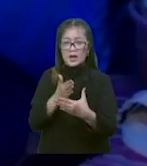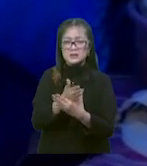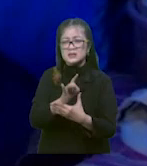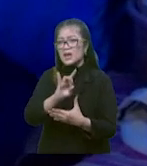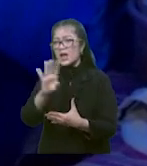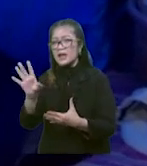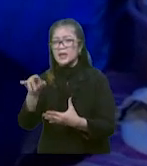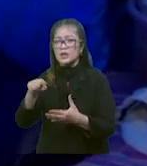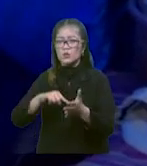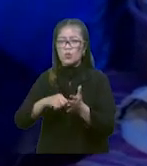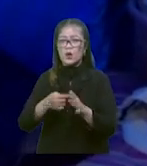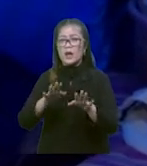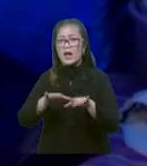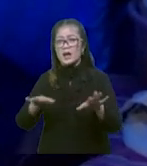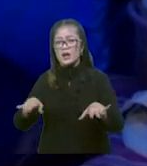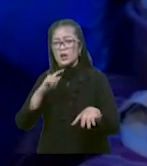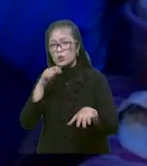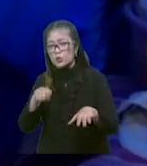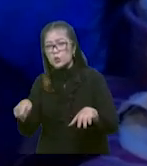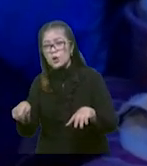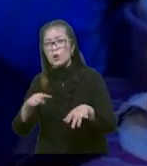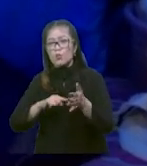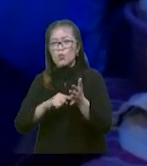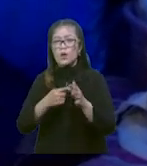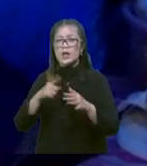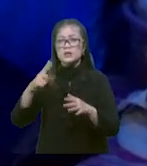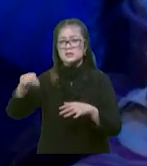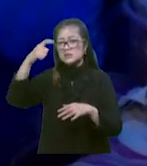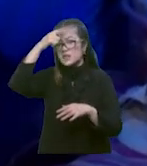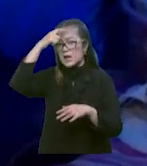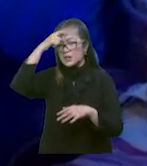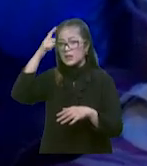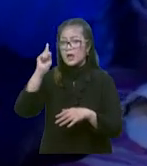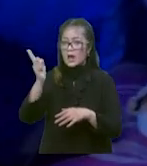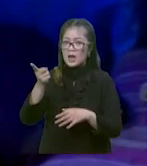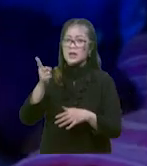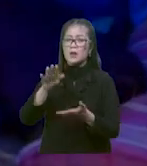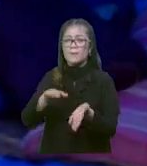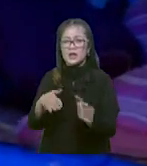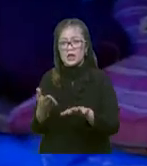terserang penyakit. Bahkan ada pengungsi yang meninggal dunia di tenda.